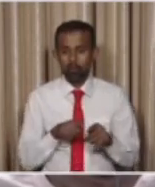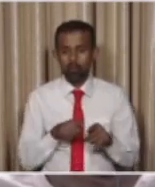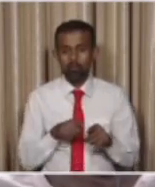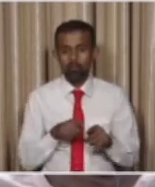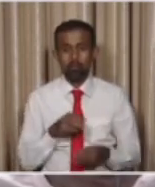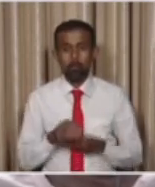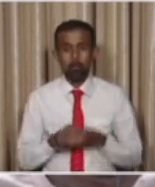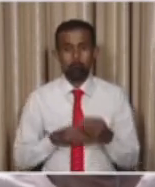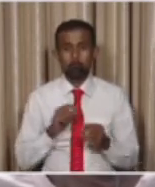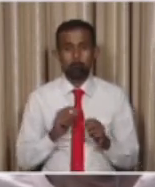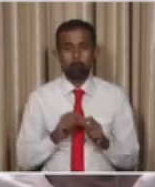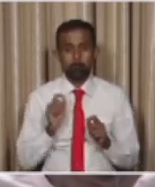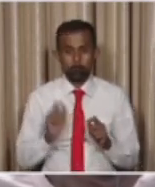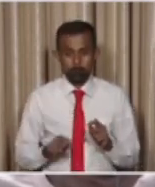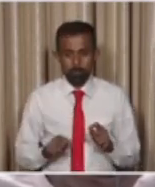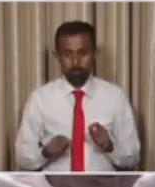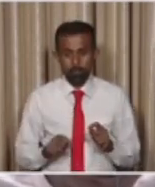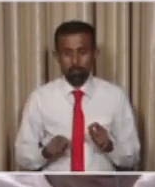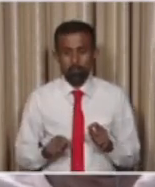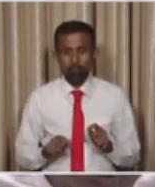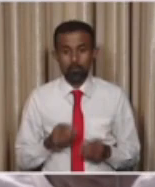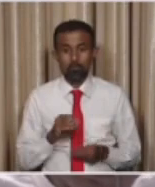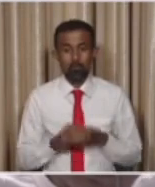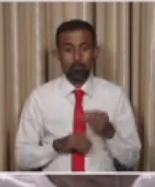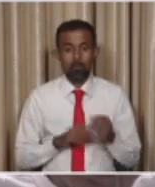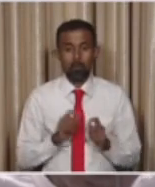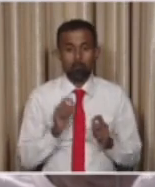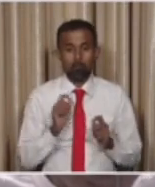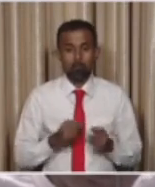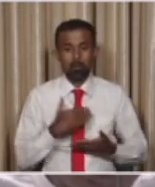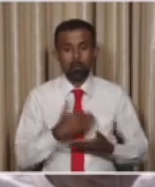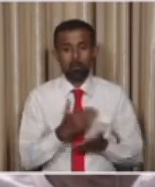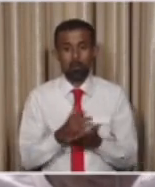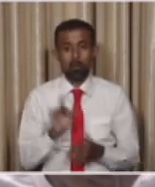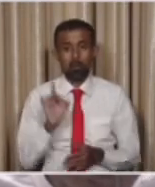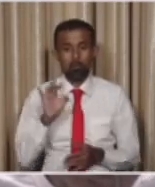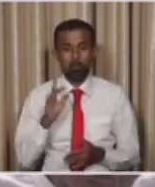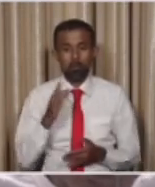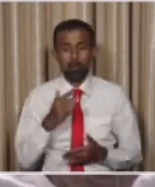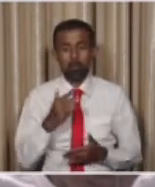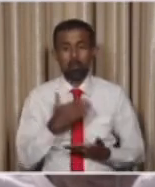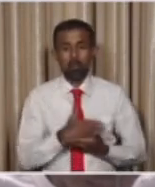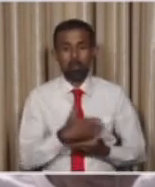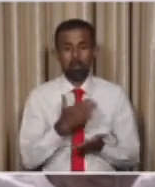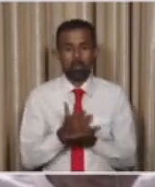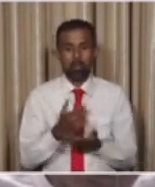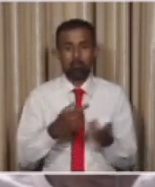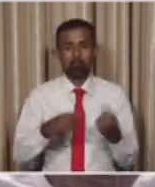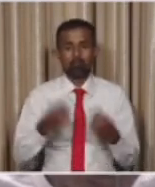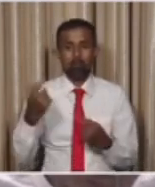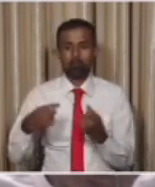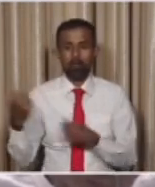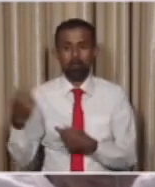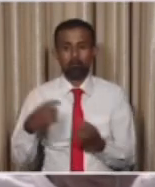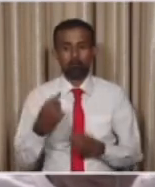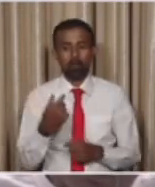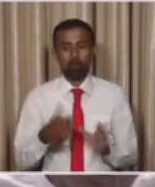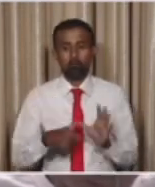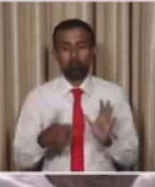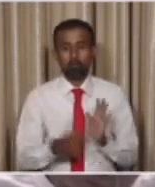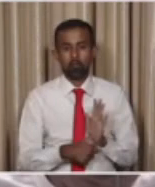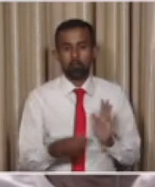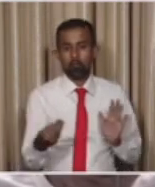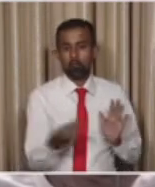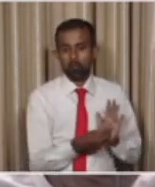පැයෙන් බැලුම ආයෝජන මණ්ඩලය ගරු මූලාසනාඩු ගරු මන්ත්‍රමනේ ආයෝජන මණ්ඩලයේ කෑලි 15කට කඩලා කෑල්ලෙන් කෑල්ල උගලන්න තමයි මේ බණතුල රින්ගෝල